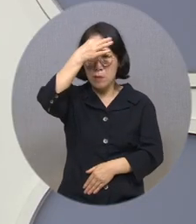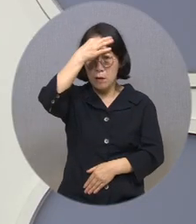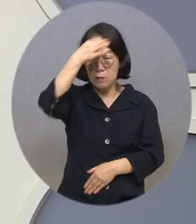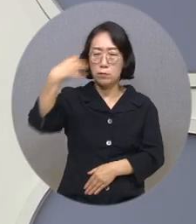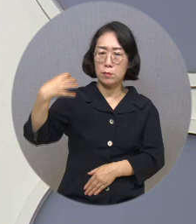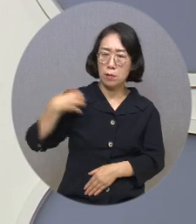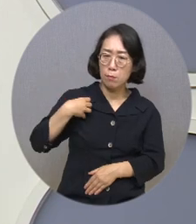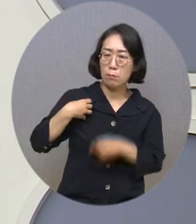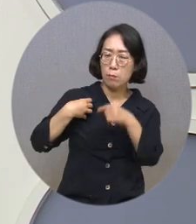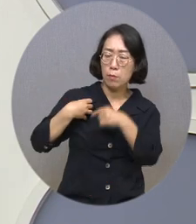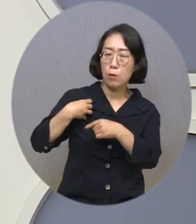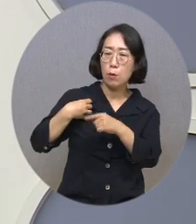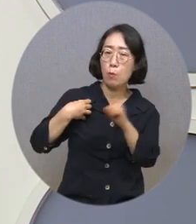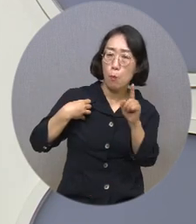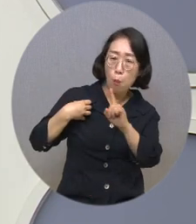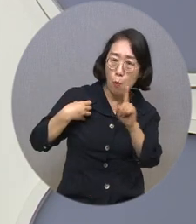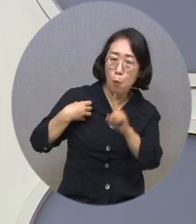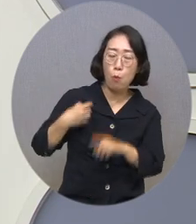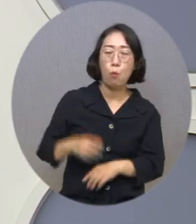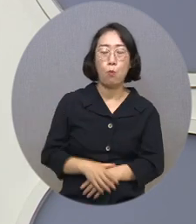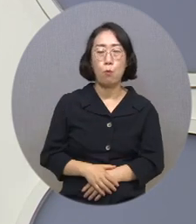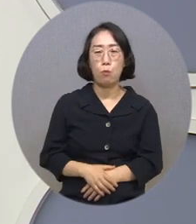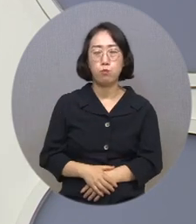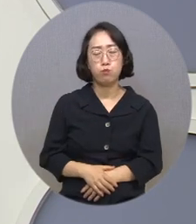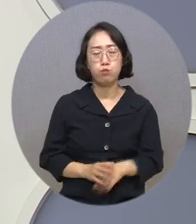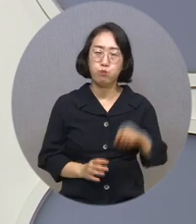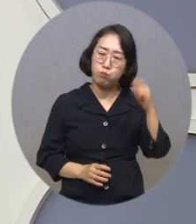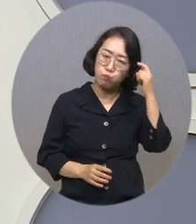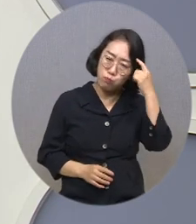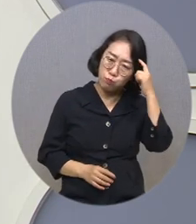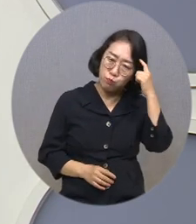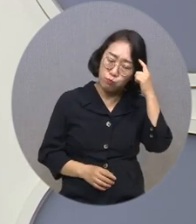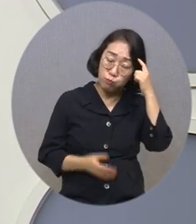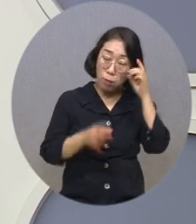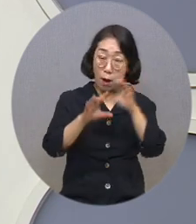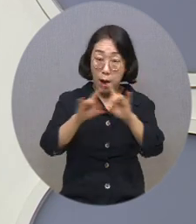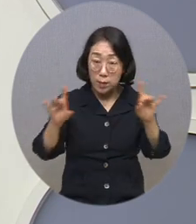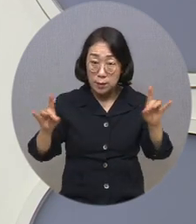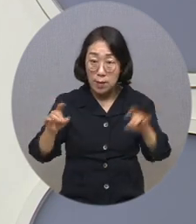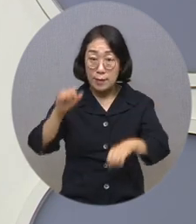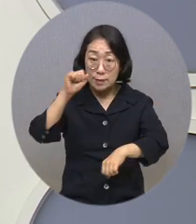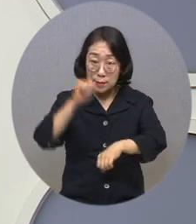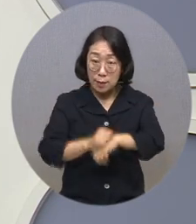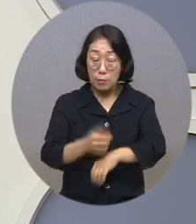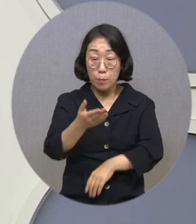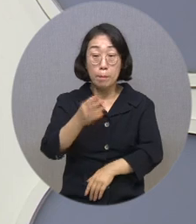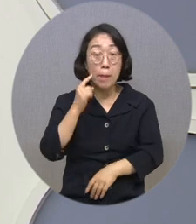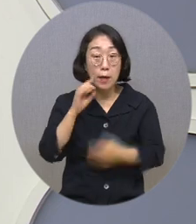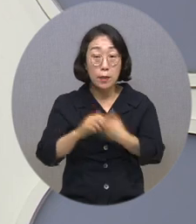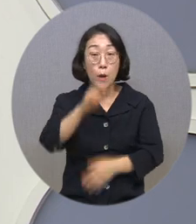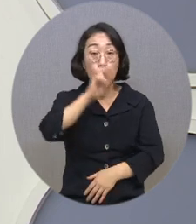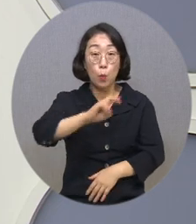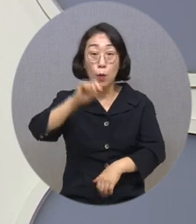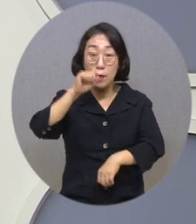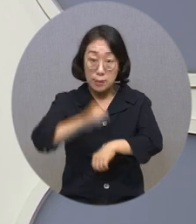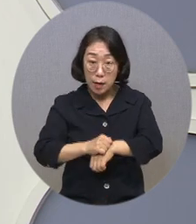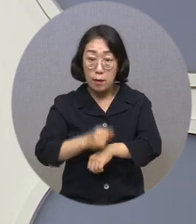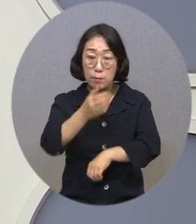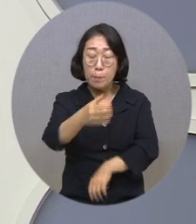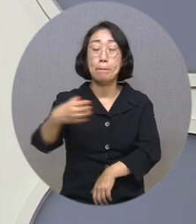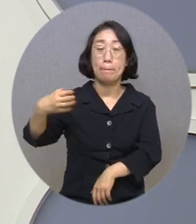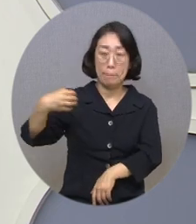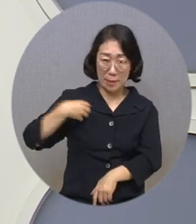사명감이 뭔지 그래서 제가 그랬어요. 항상 잘하는 거 노래 잘하면 그게 그